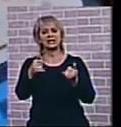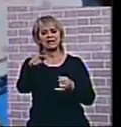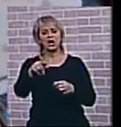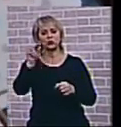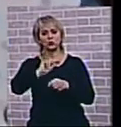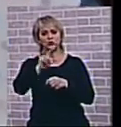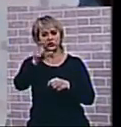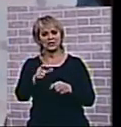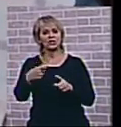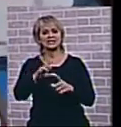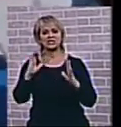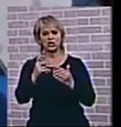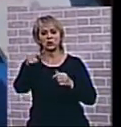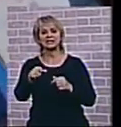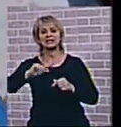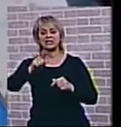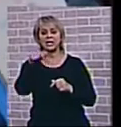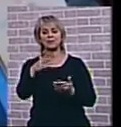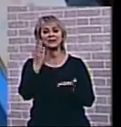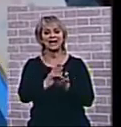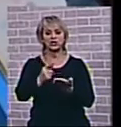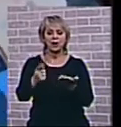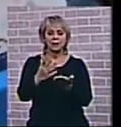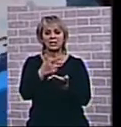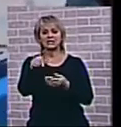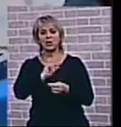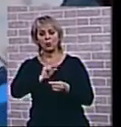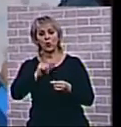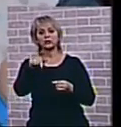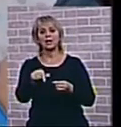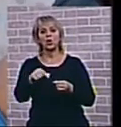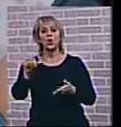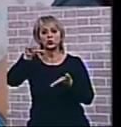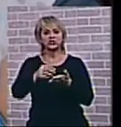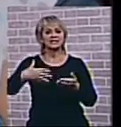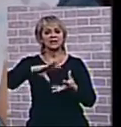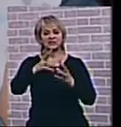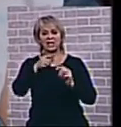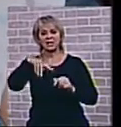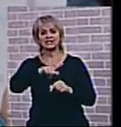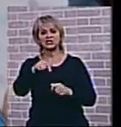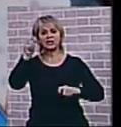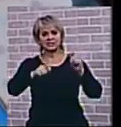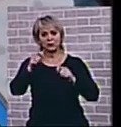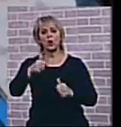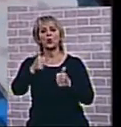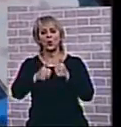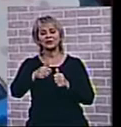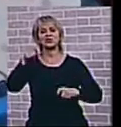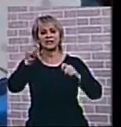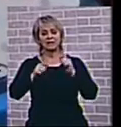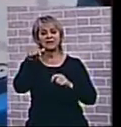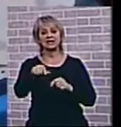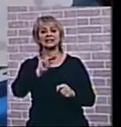учителям очень серьезные требования, наличие методических разработок, участие во всероссийских семинарах, конкурсах,